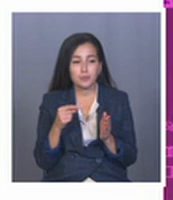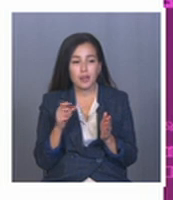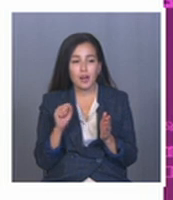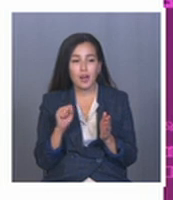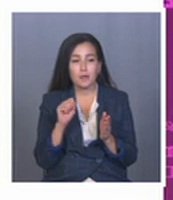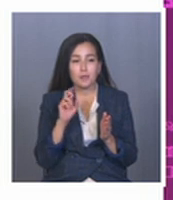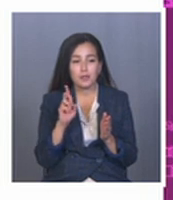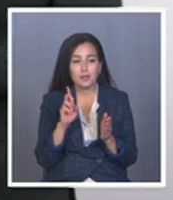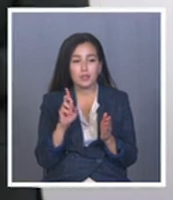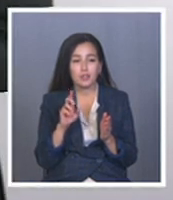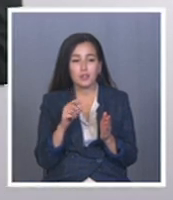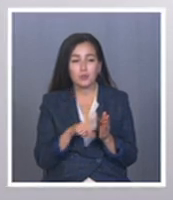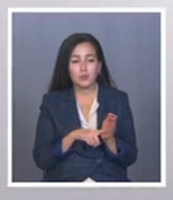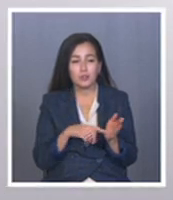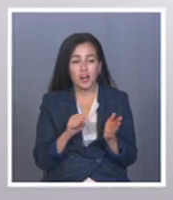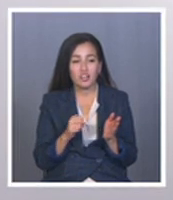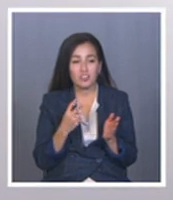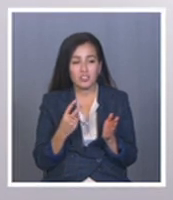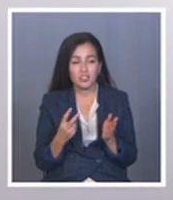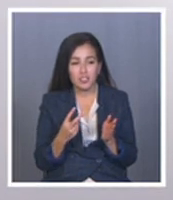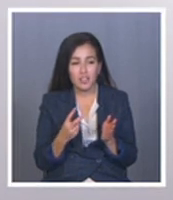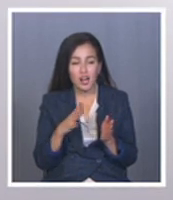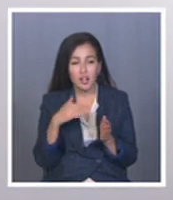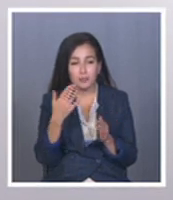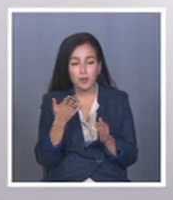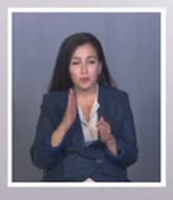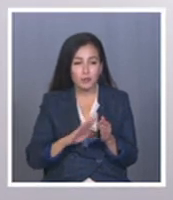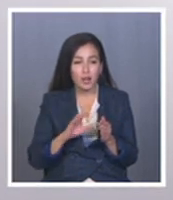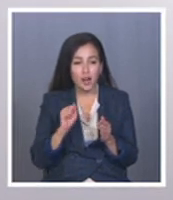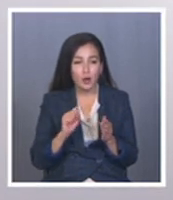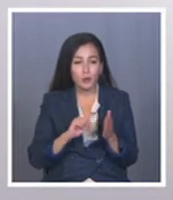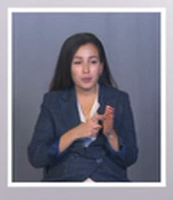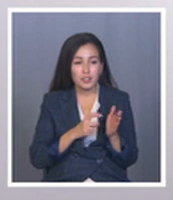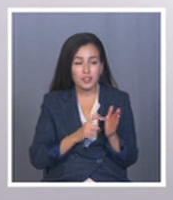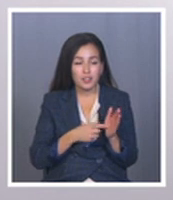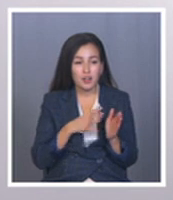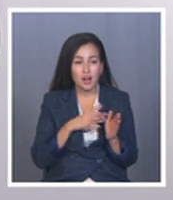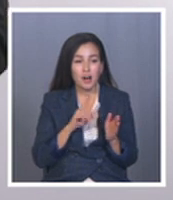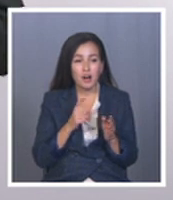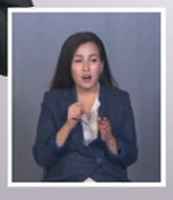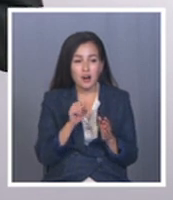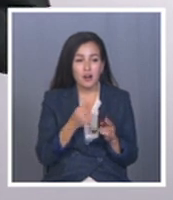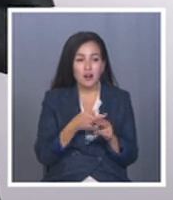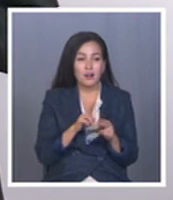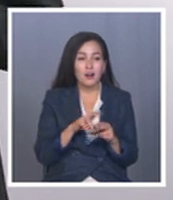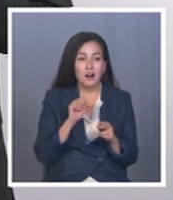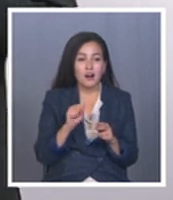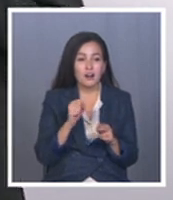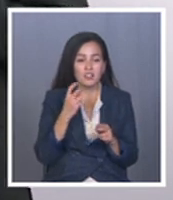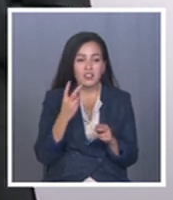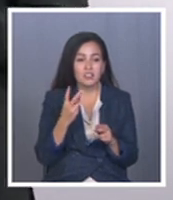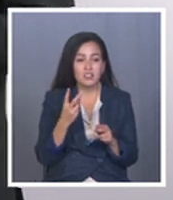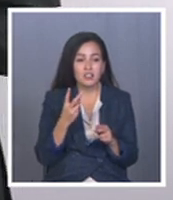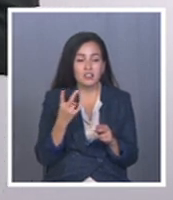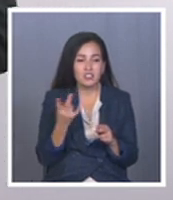квадрат дейік. Яғни бөлшектің алымын да бөлімін да а-ға көбейтіп жібердік. Неліктен бізге бөлімге а квадрат деген өрнек